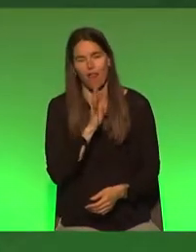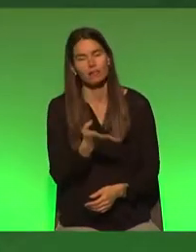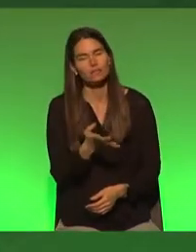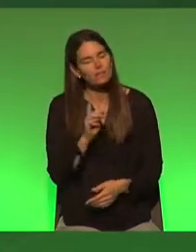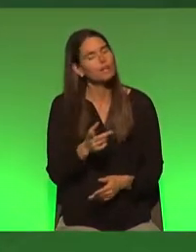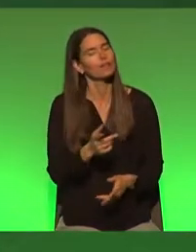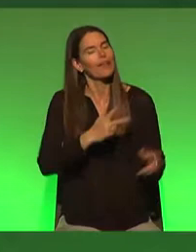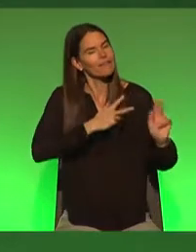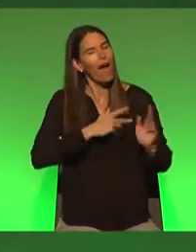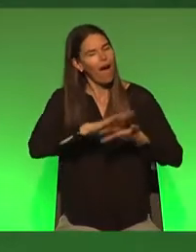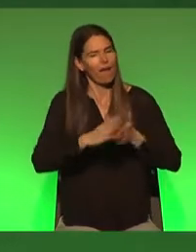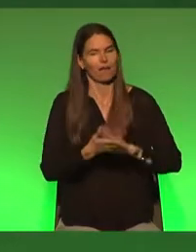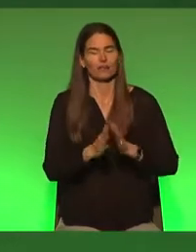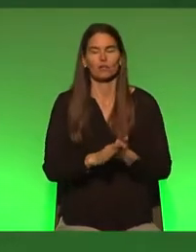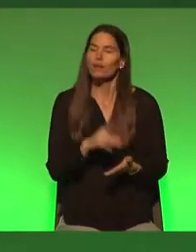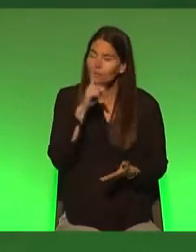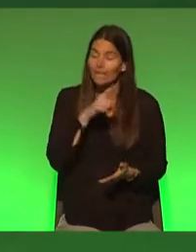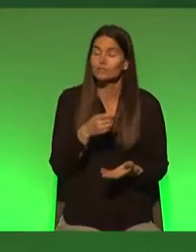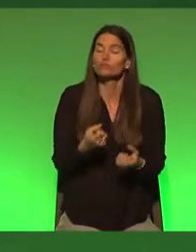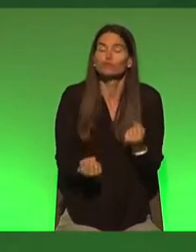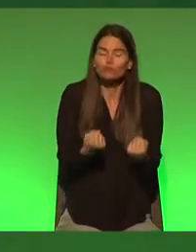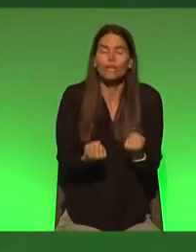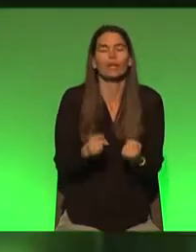ernsthafte Taten, auch dann, wenn es mal kompliziert wird.